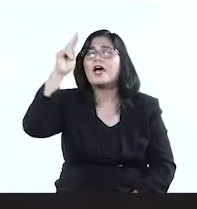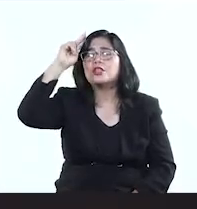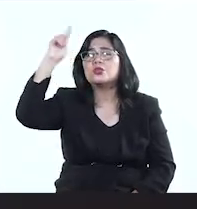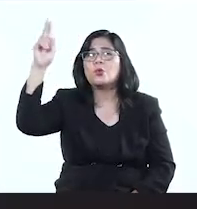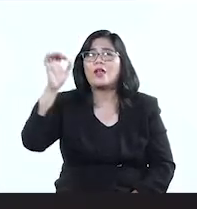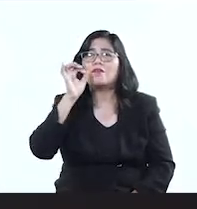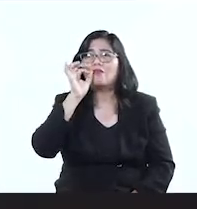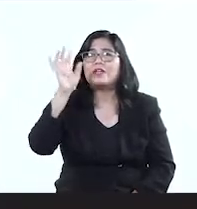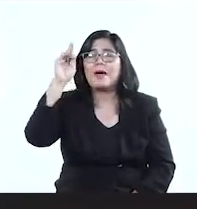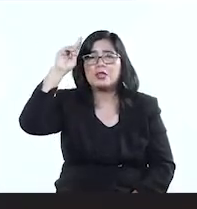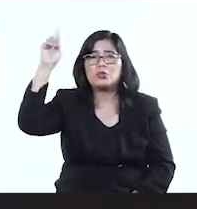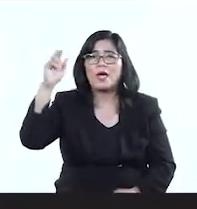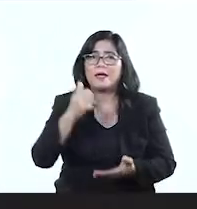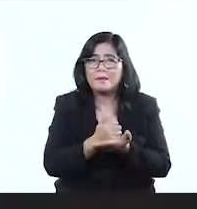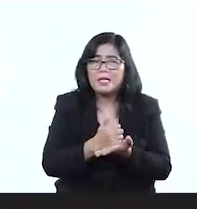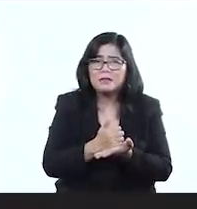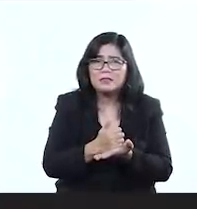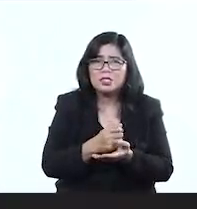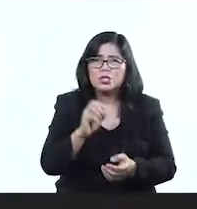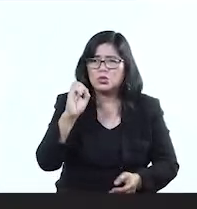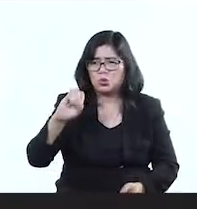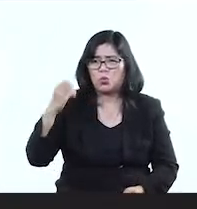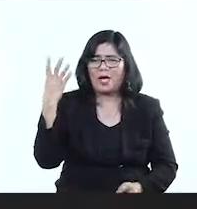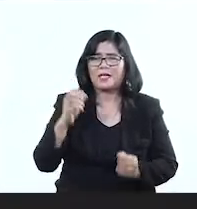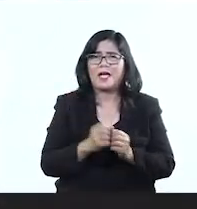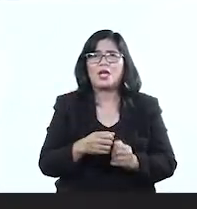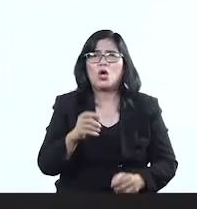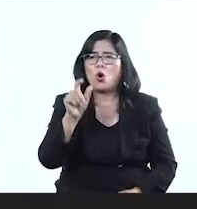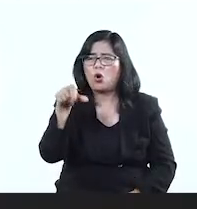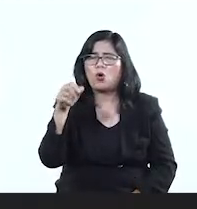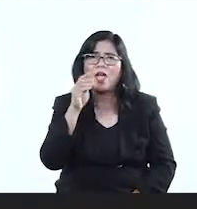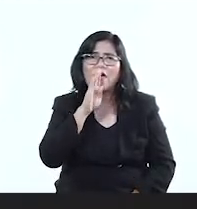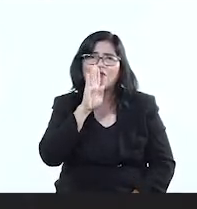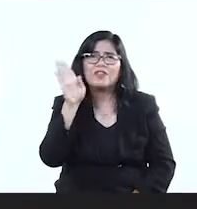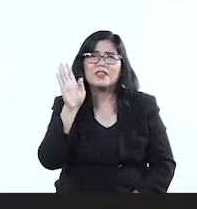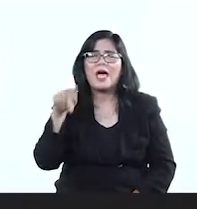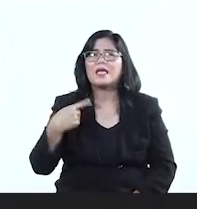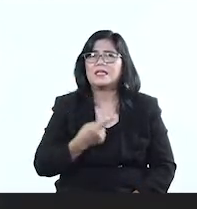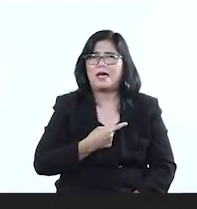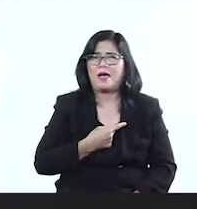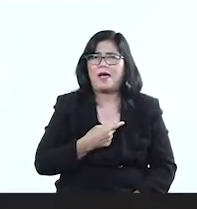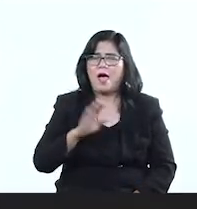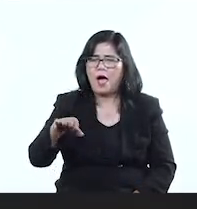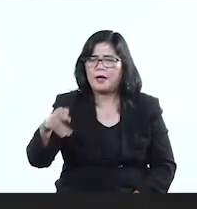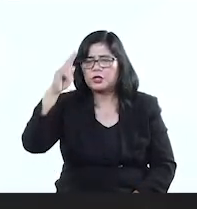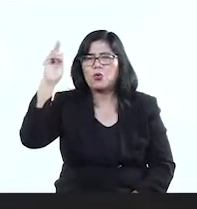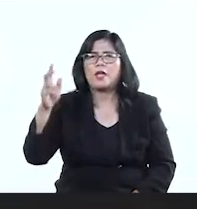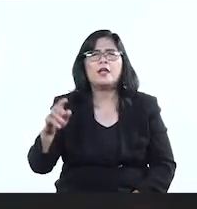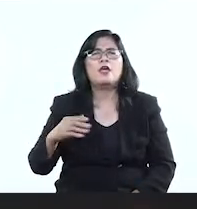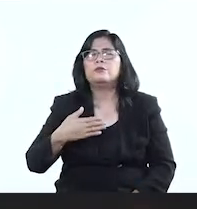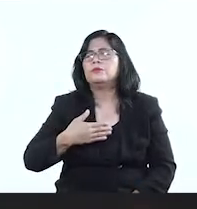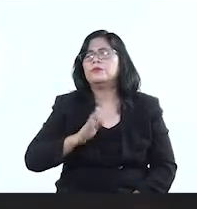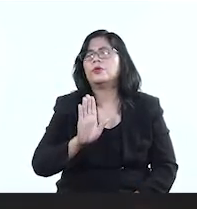sementara Hai biarkan dia fitnah Hai anak tuhan akan berjalan terus dan melihat